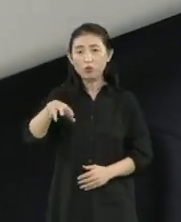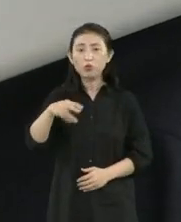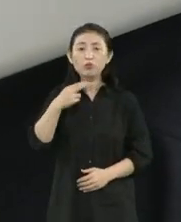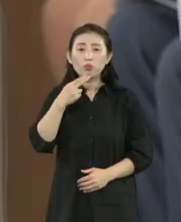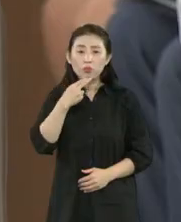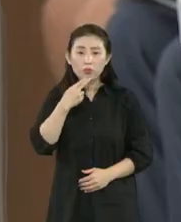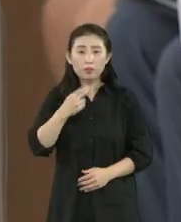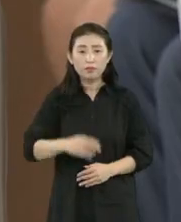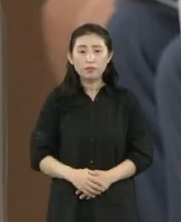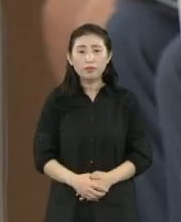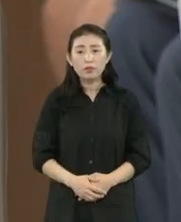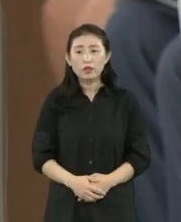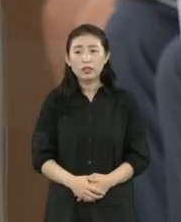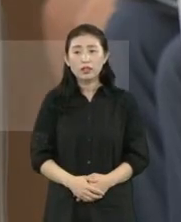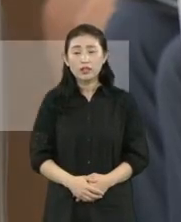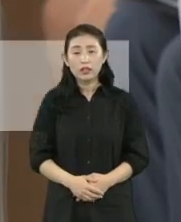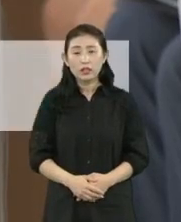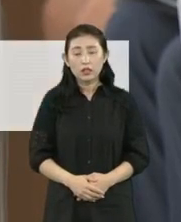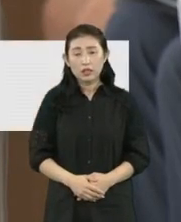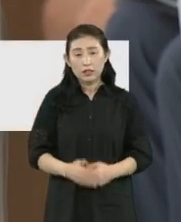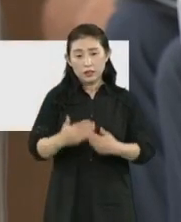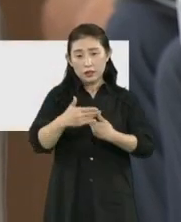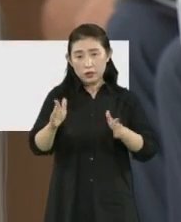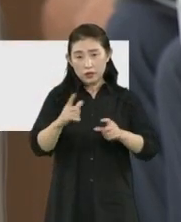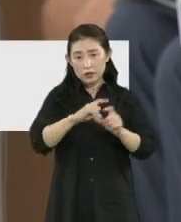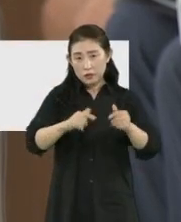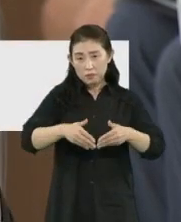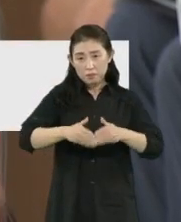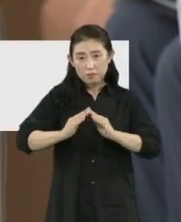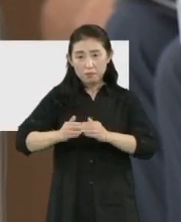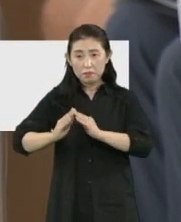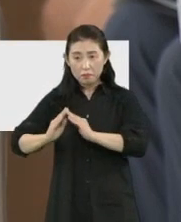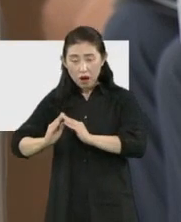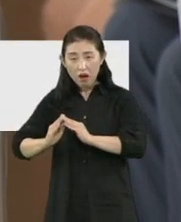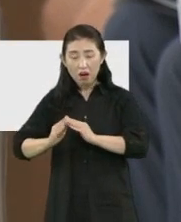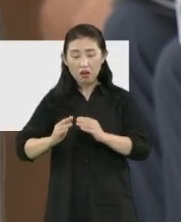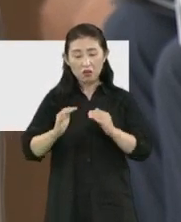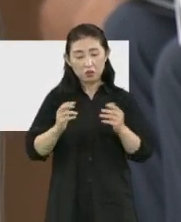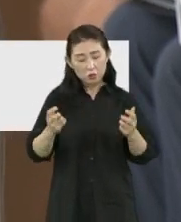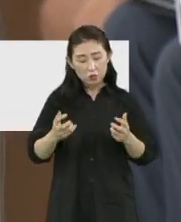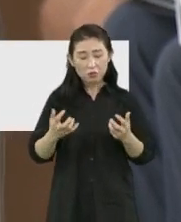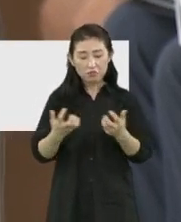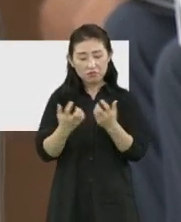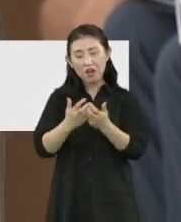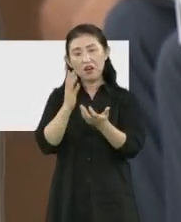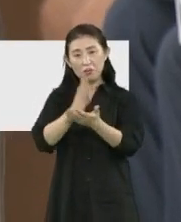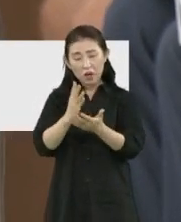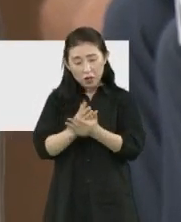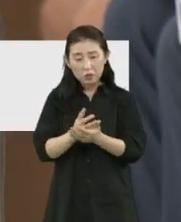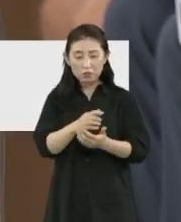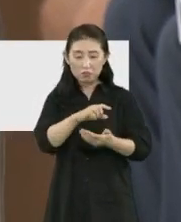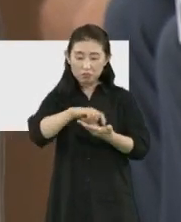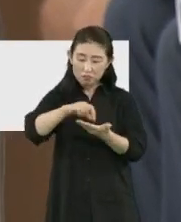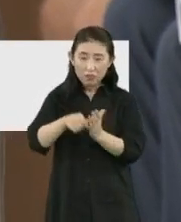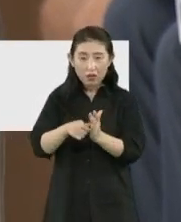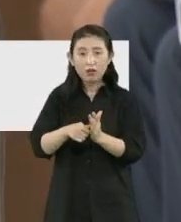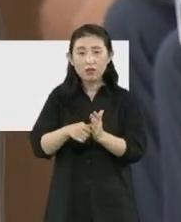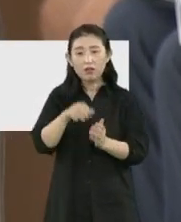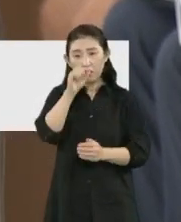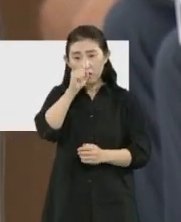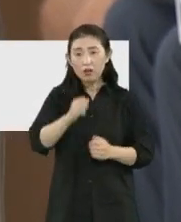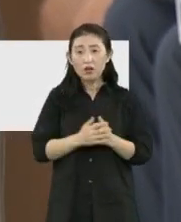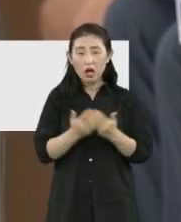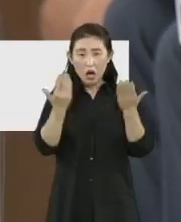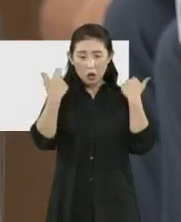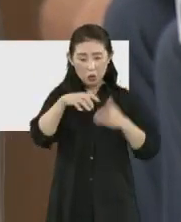않았습니다. 교실을 증축한다든지 해서 이제 과밀을 해소해 나가야 되는데 그 학교에 따라서는 그런